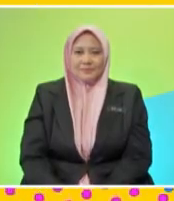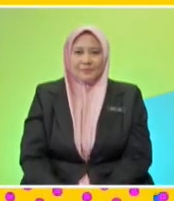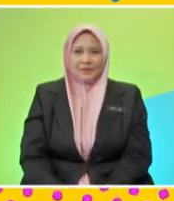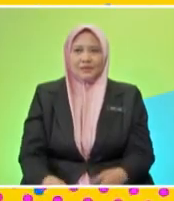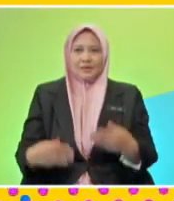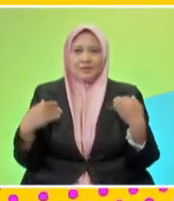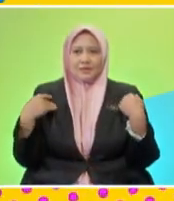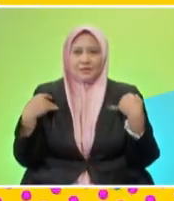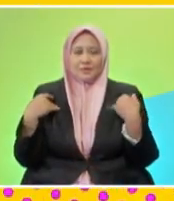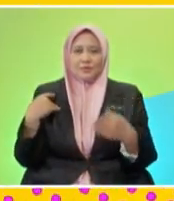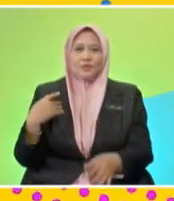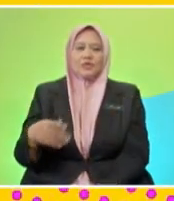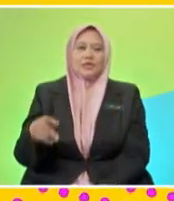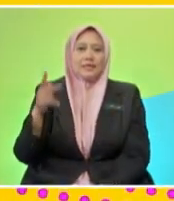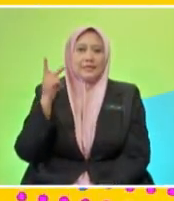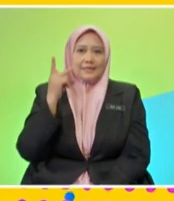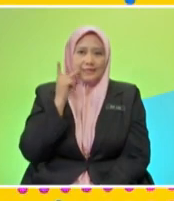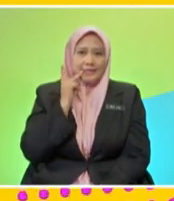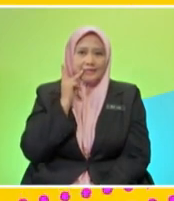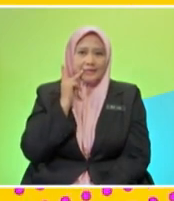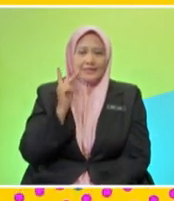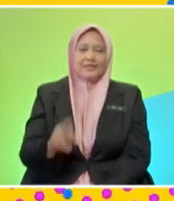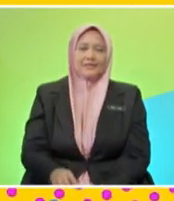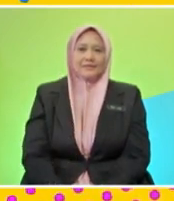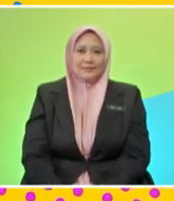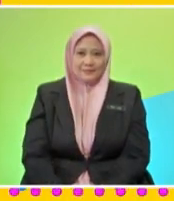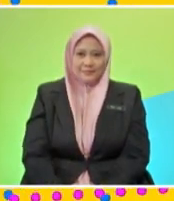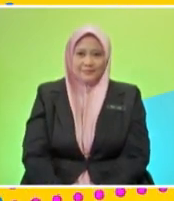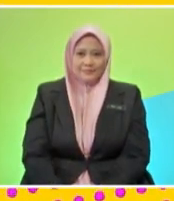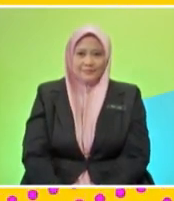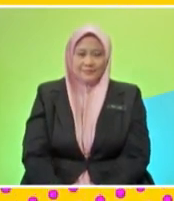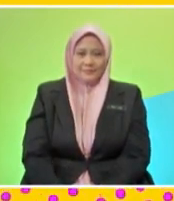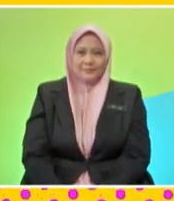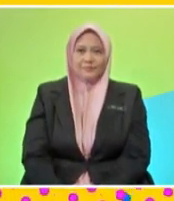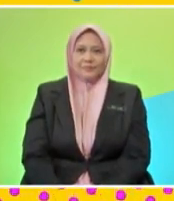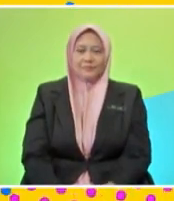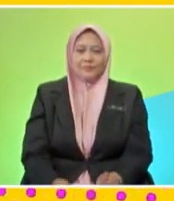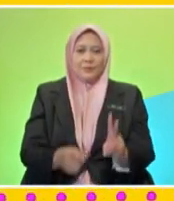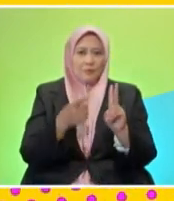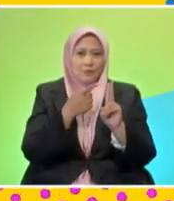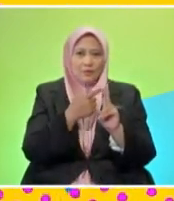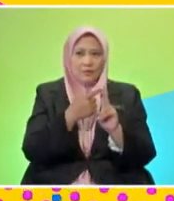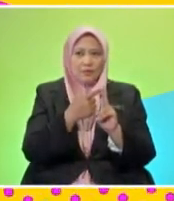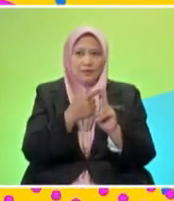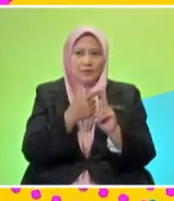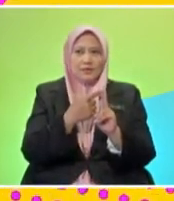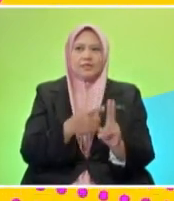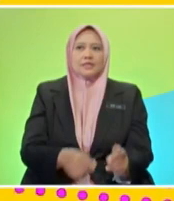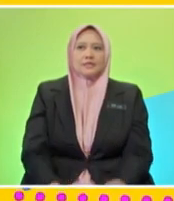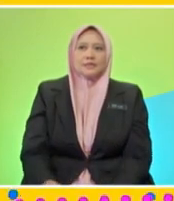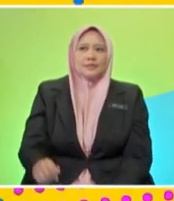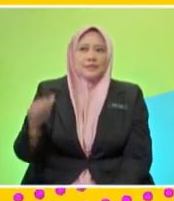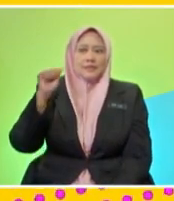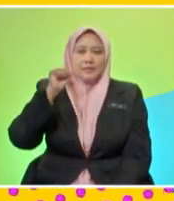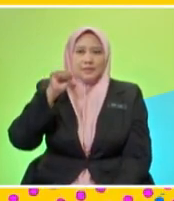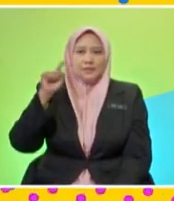Ros Safia binti Kamaruzaman. Hai Khairin Ros. Murid yang kedua kita ada Nur Azra Ilana binti Muhammad